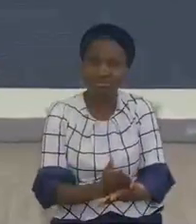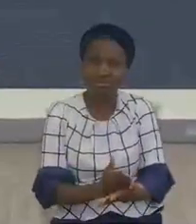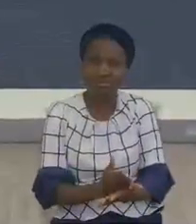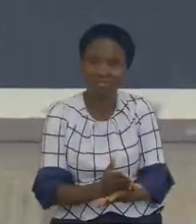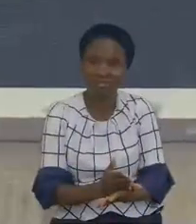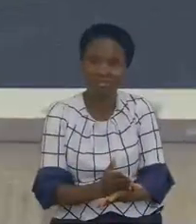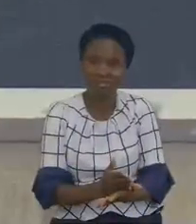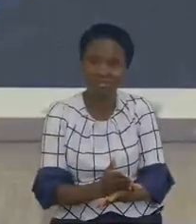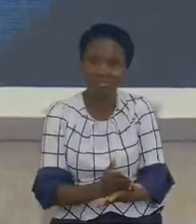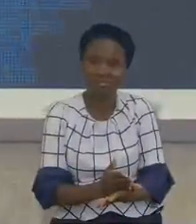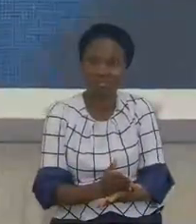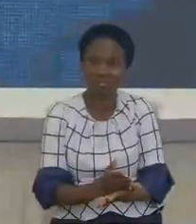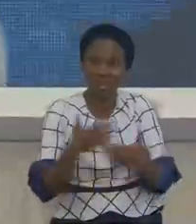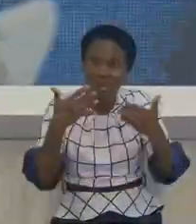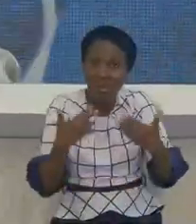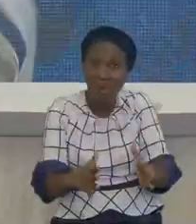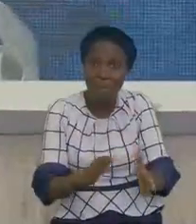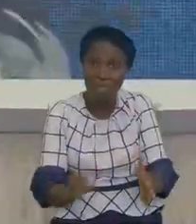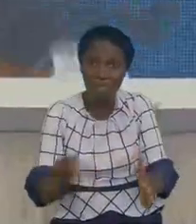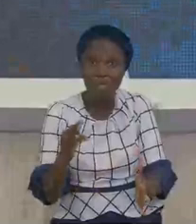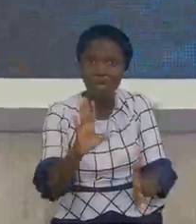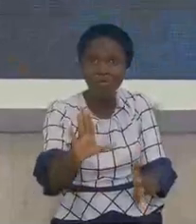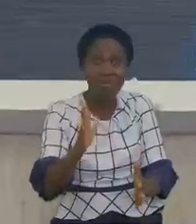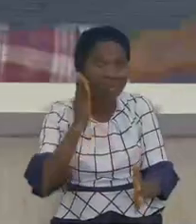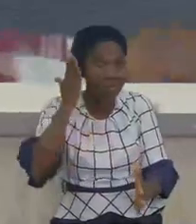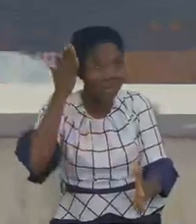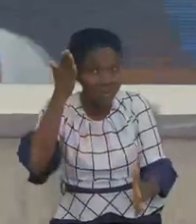La perte de ma destinée, c'est terminé.